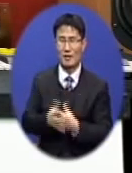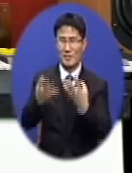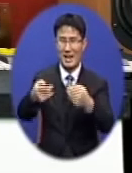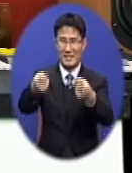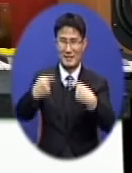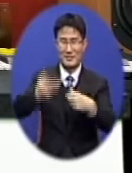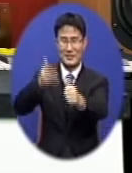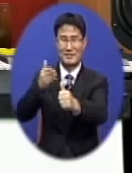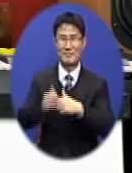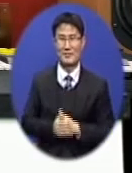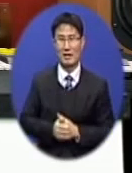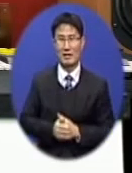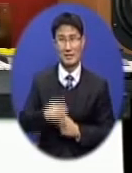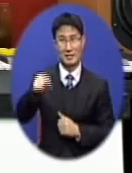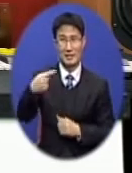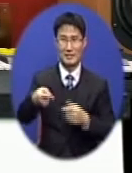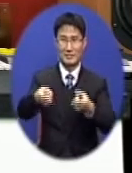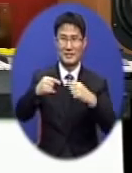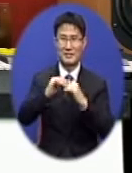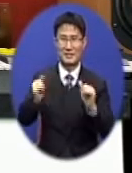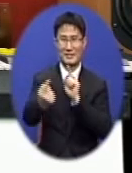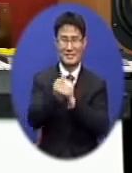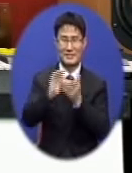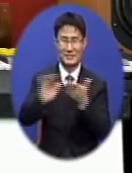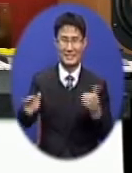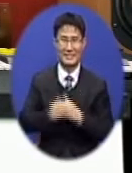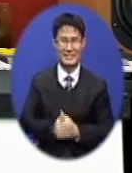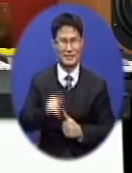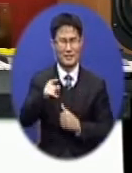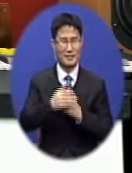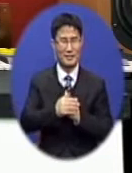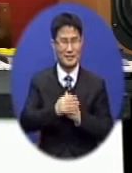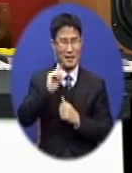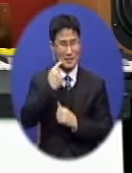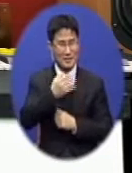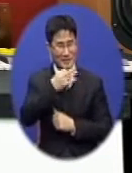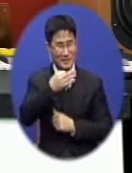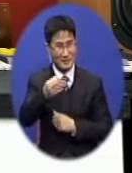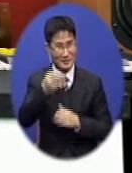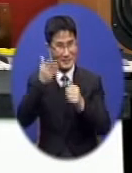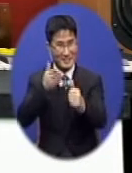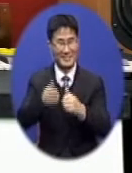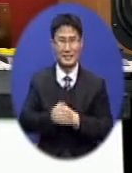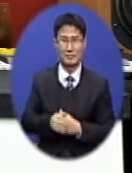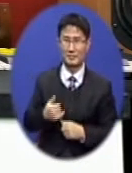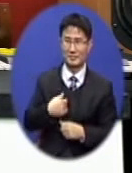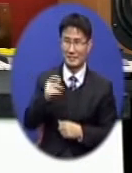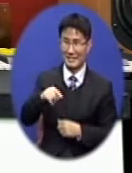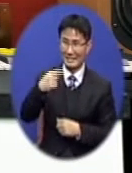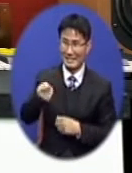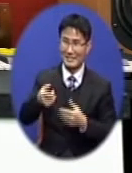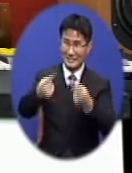참여 부탁드립니다. 자, 그럼 다음 참여자 만나볼까요? 예, 김혜영 씨 예쁜 목소리로 모셔주세요. 아, 예. 네. 다음